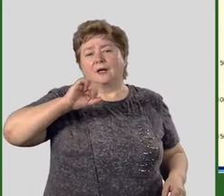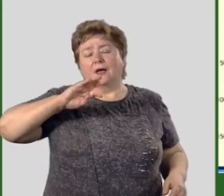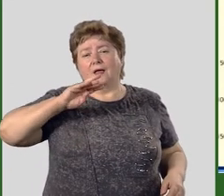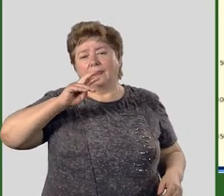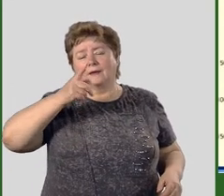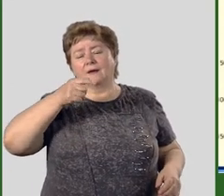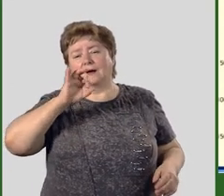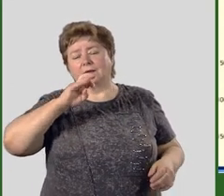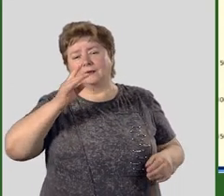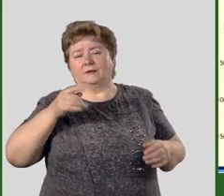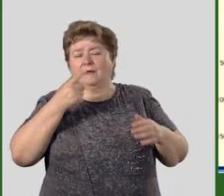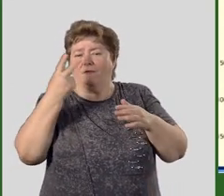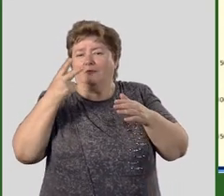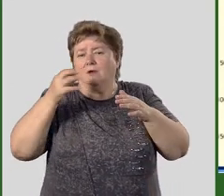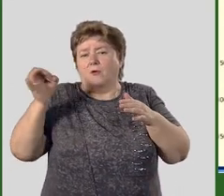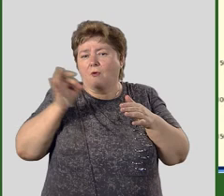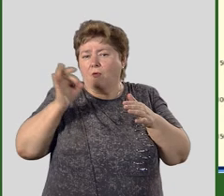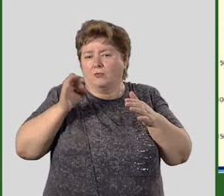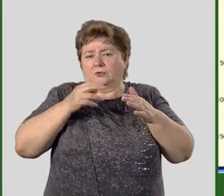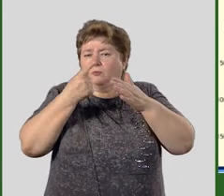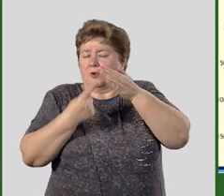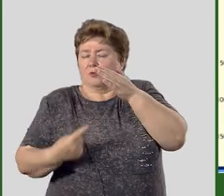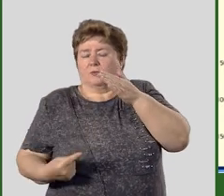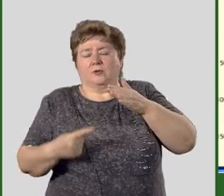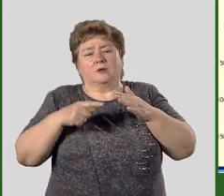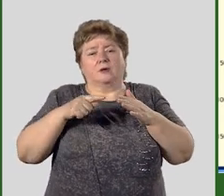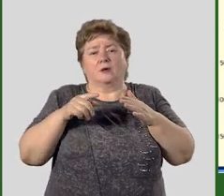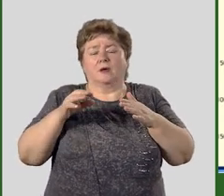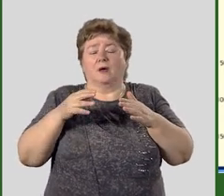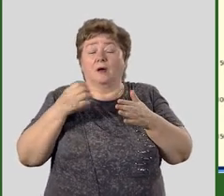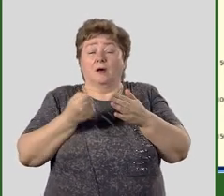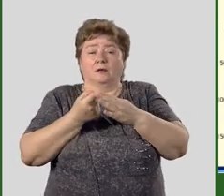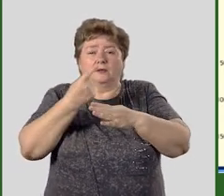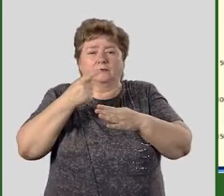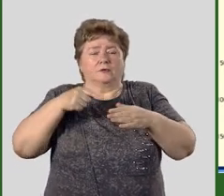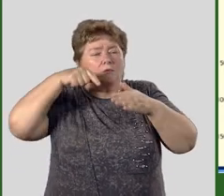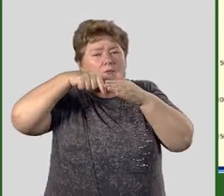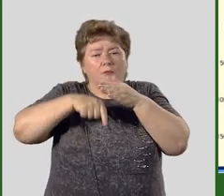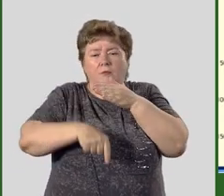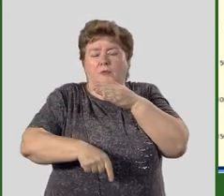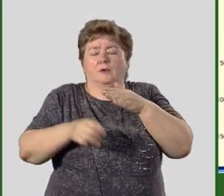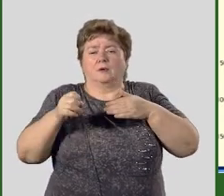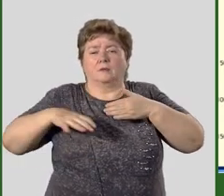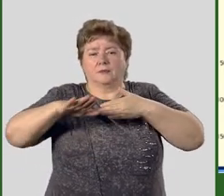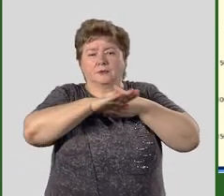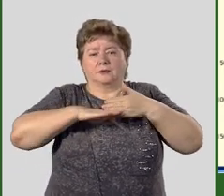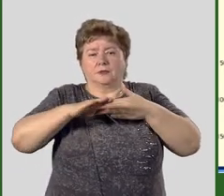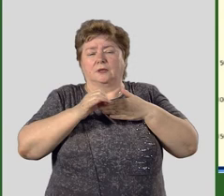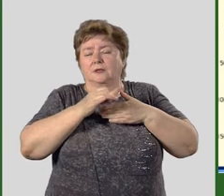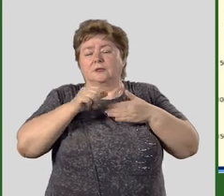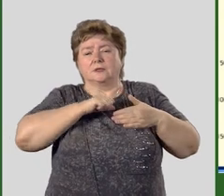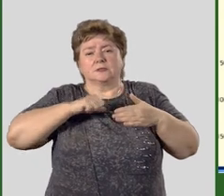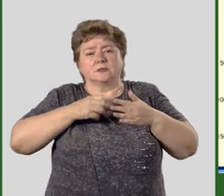Танганьика – второе по глубине озеро планеты. Является глубочайшим озером материка